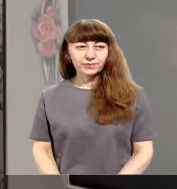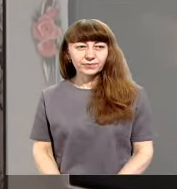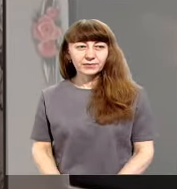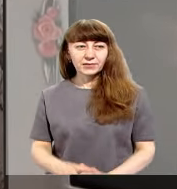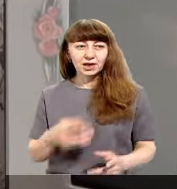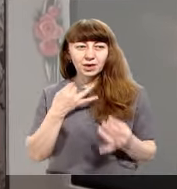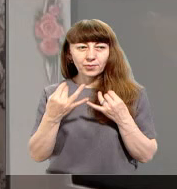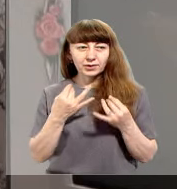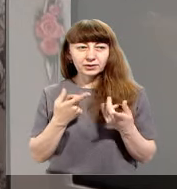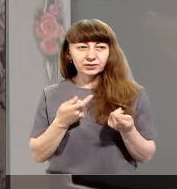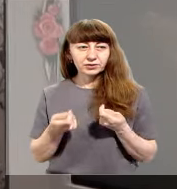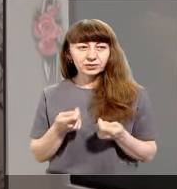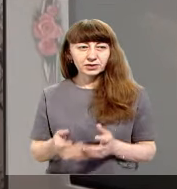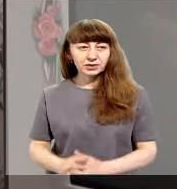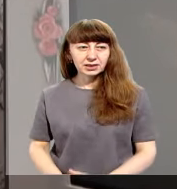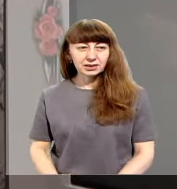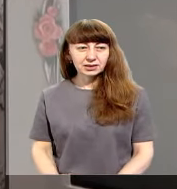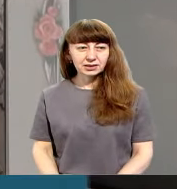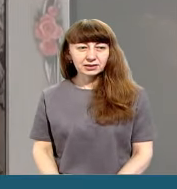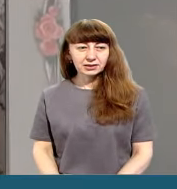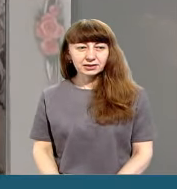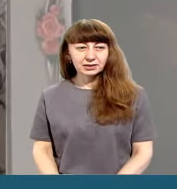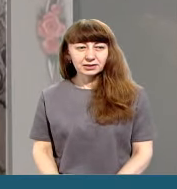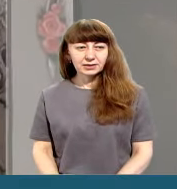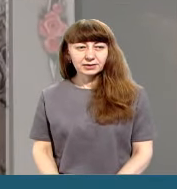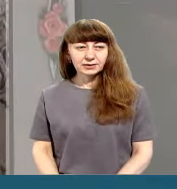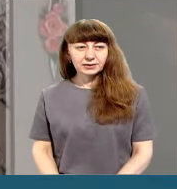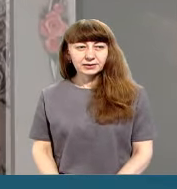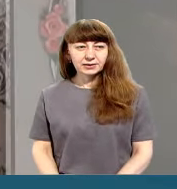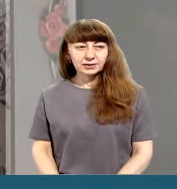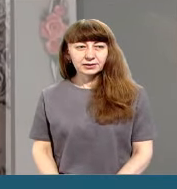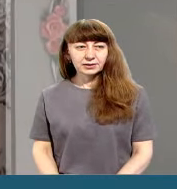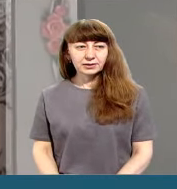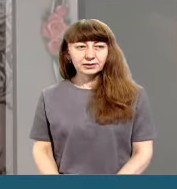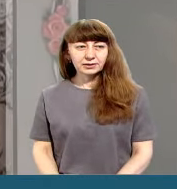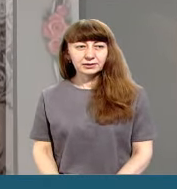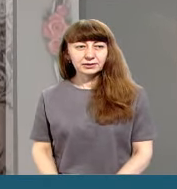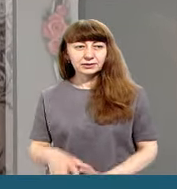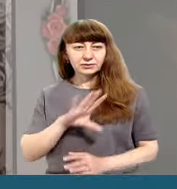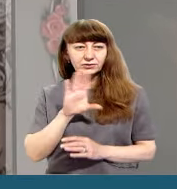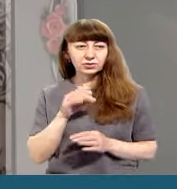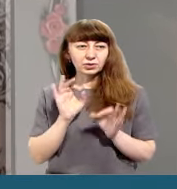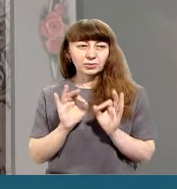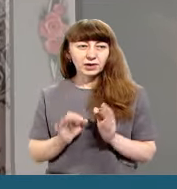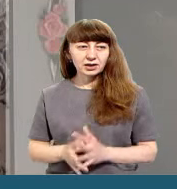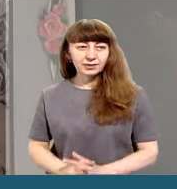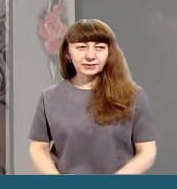поговорила с администрацией, с Батырханчем. В принципе, все нормально.